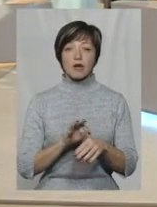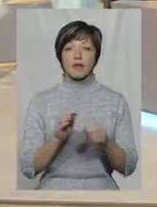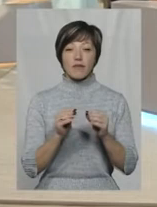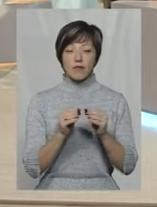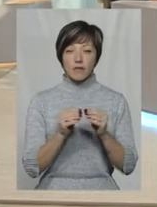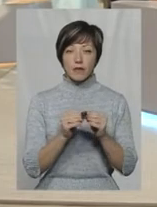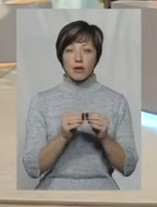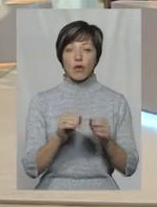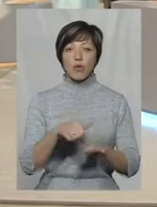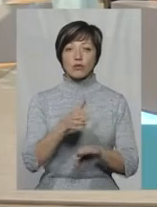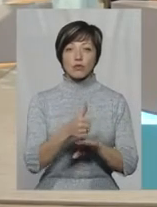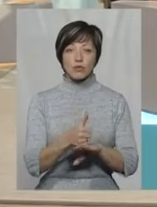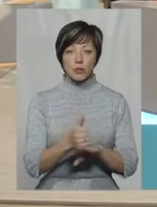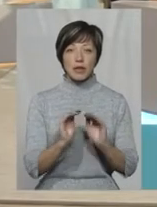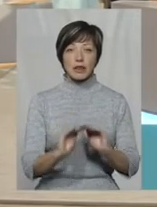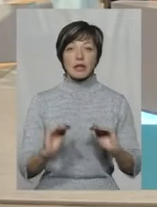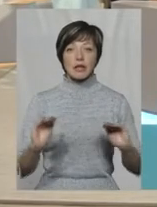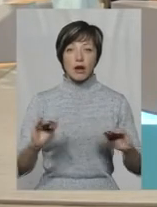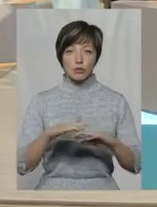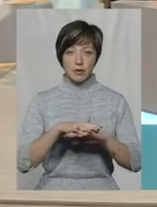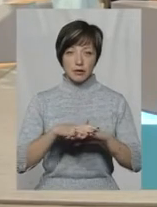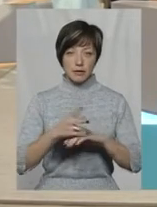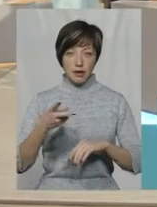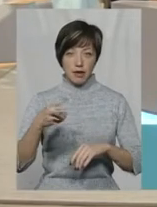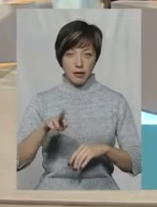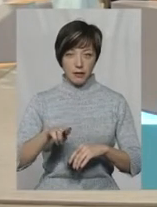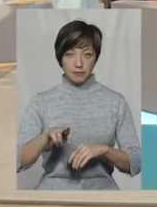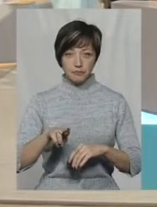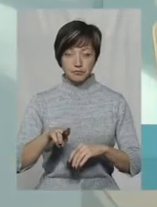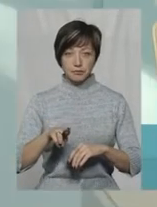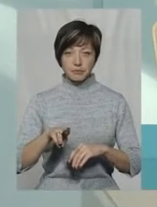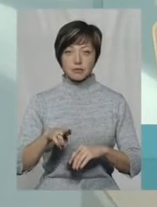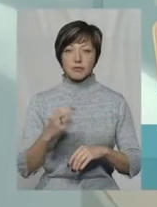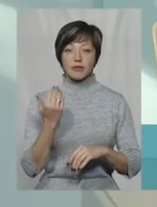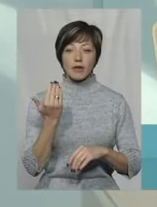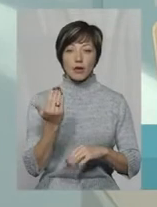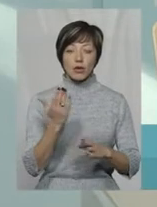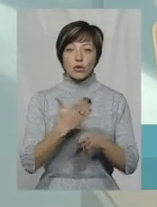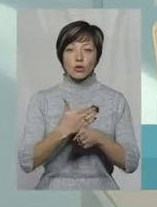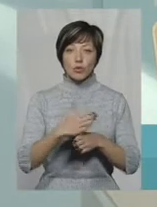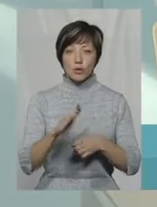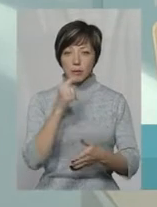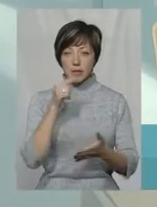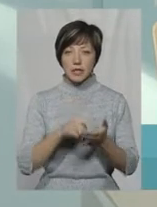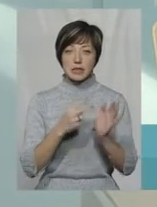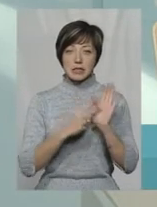за рахунок в основному дитячого населення. На його долю припадає